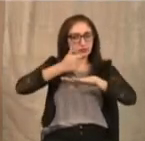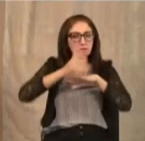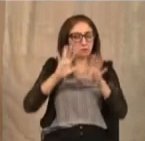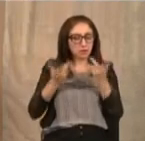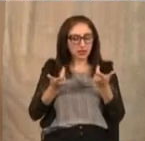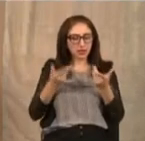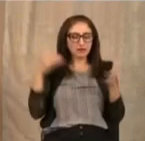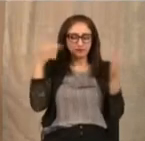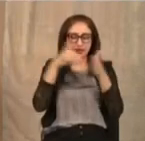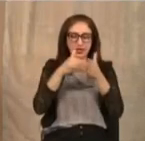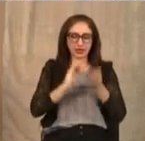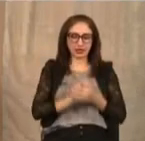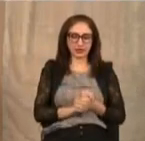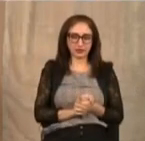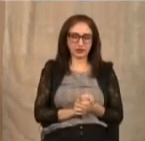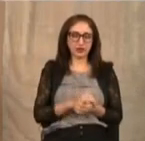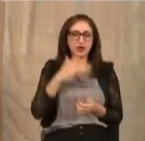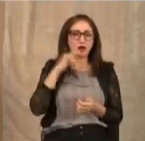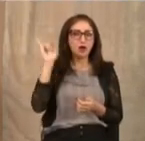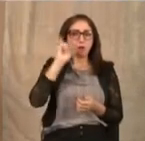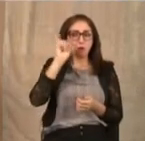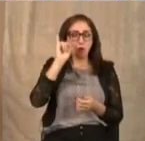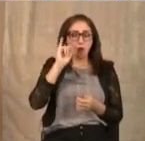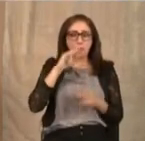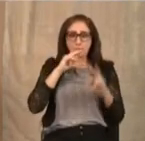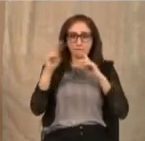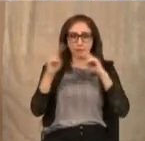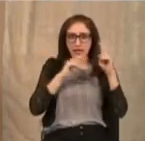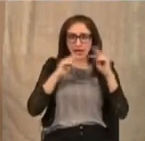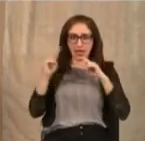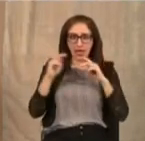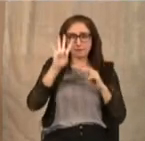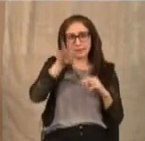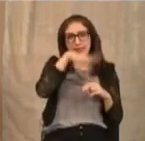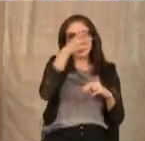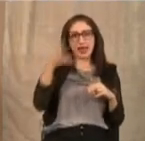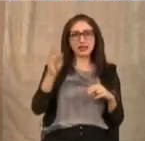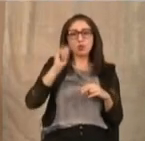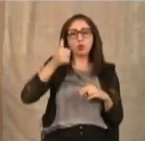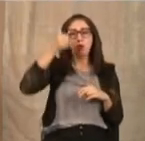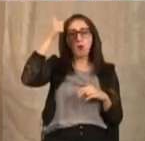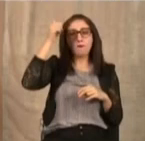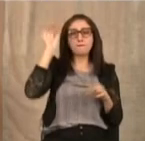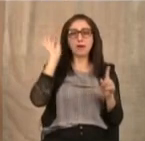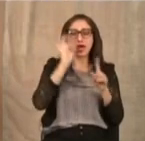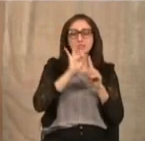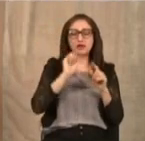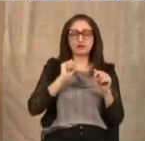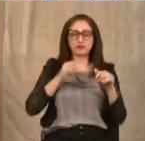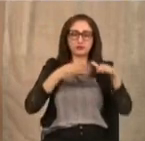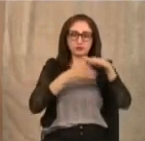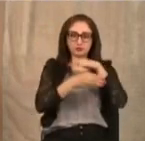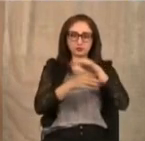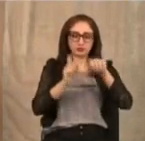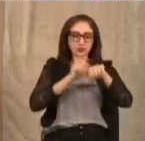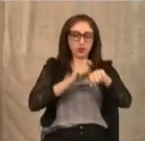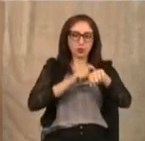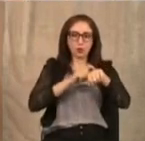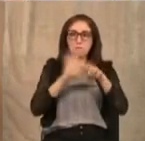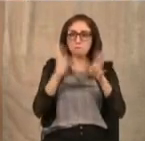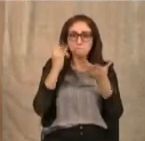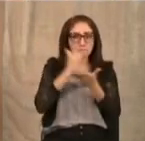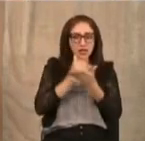من اهم محاور تحديد ذلك الجدول ان يكون داخل مده الاشراف